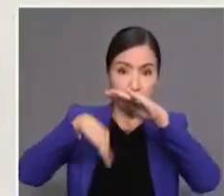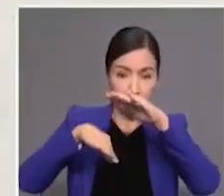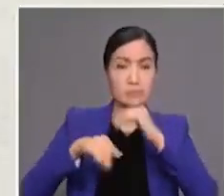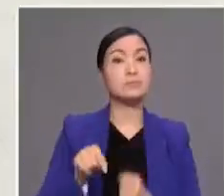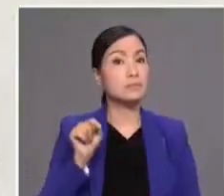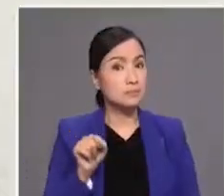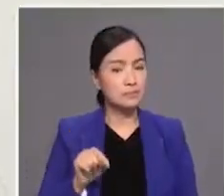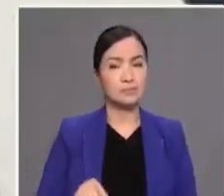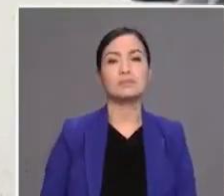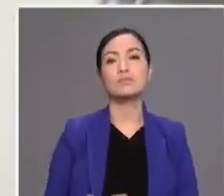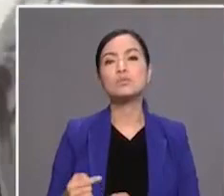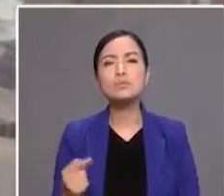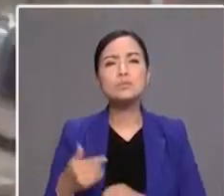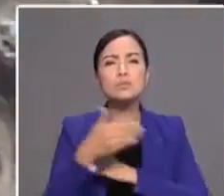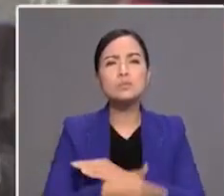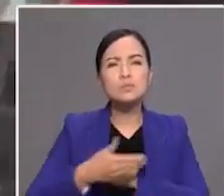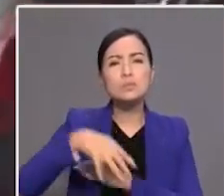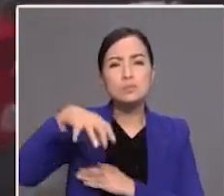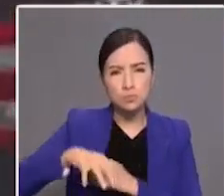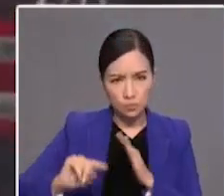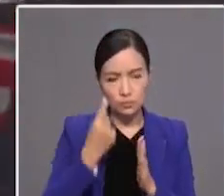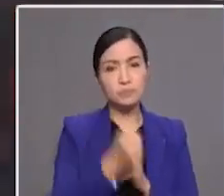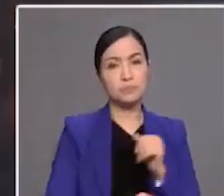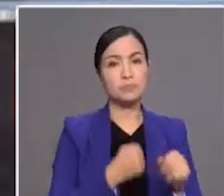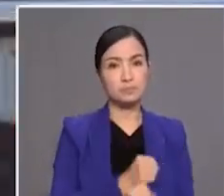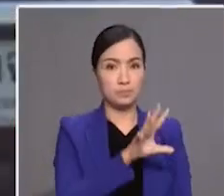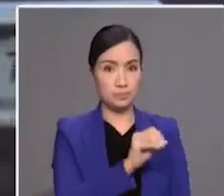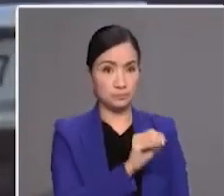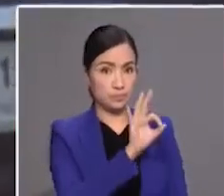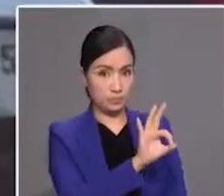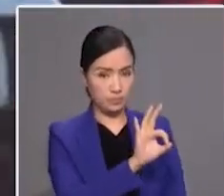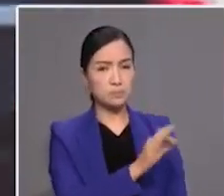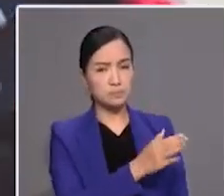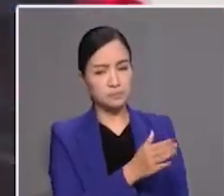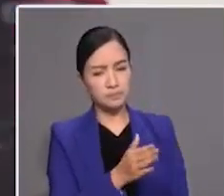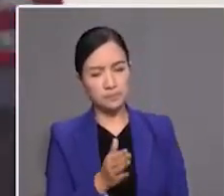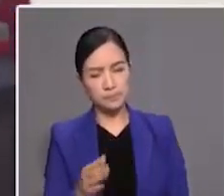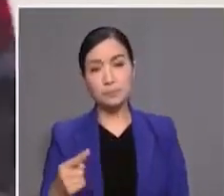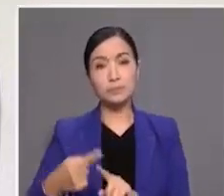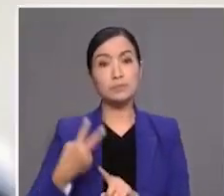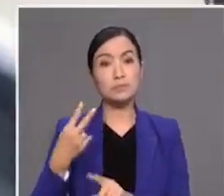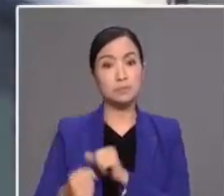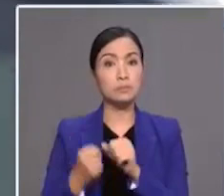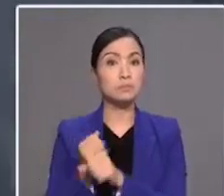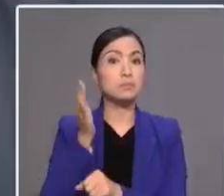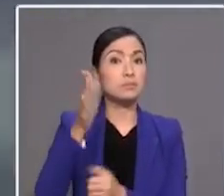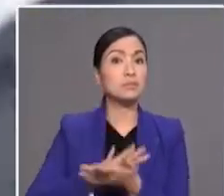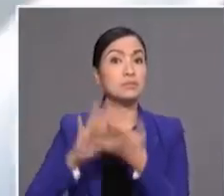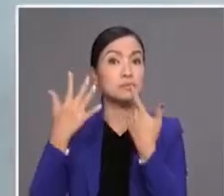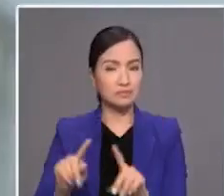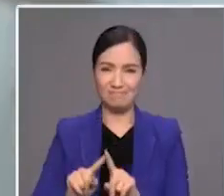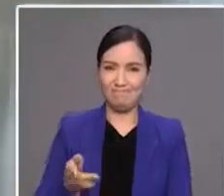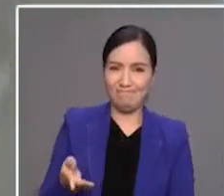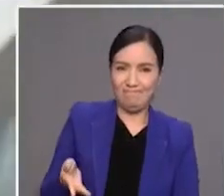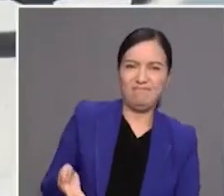ฟม.ได้เริ่มดำเนินการก่อสร้างมาตั้งแต่ปี59และเดิมทีมีกำหนดต้องแล้วเสร็จในเดือนกุมภาพันธ์ปีหน้าแต่สามารถใช้เวลาใน